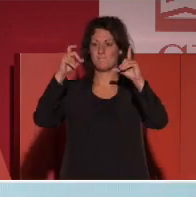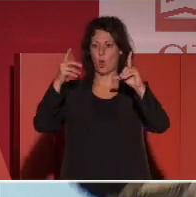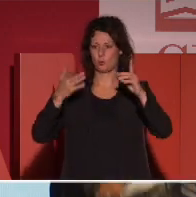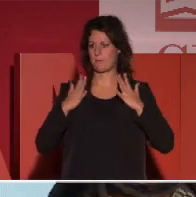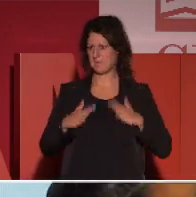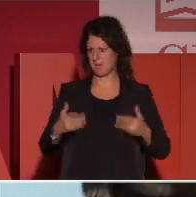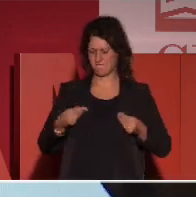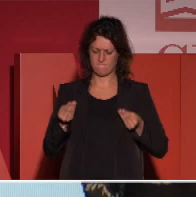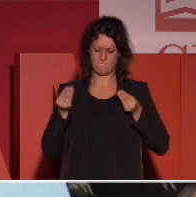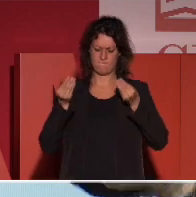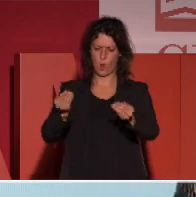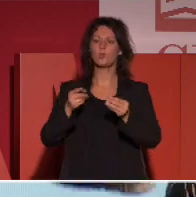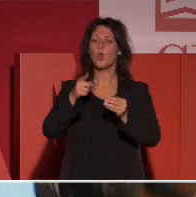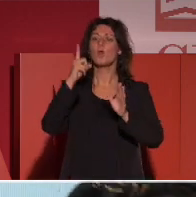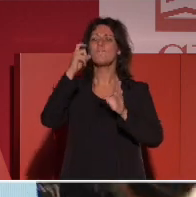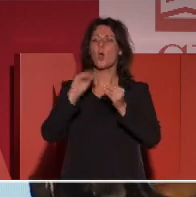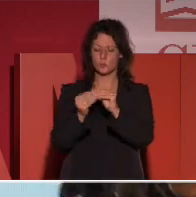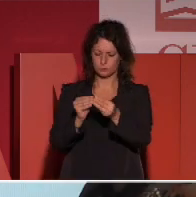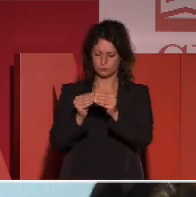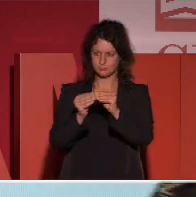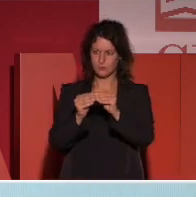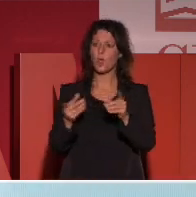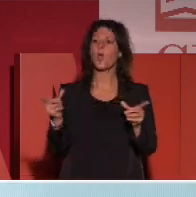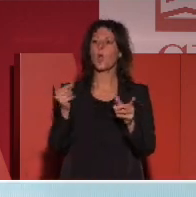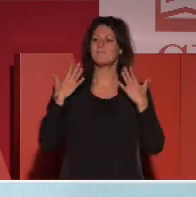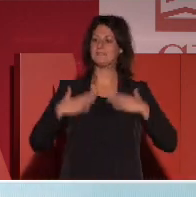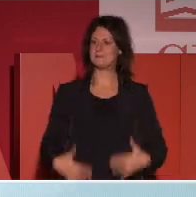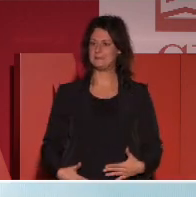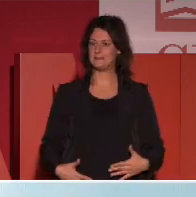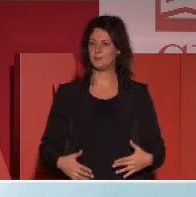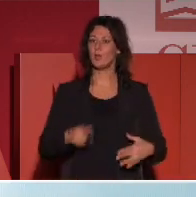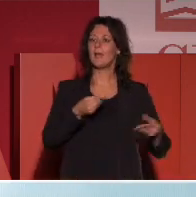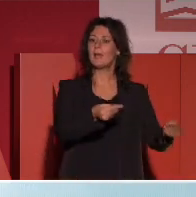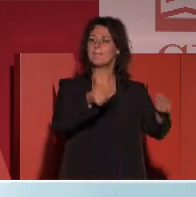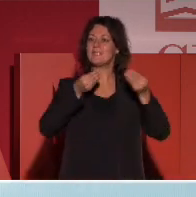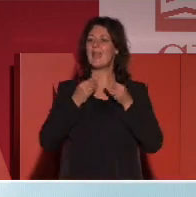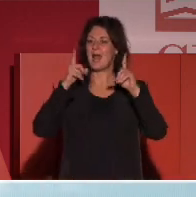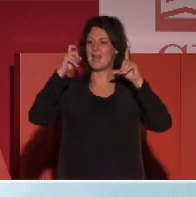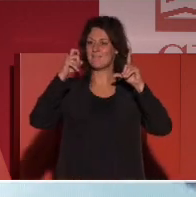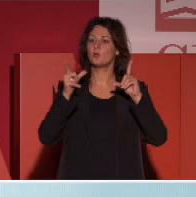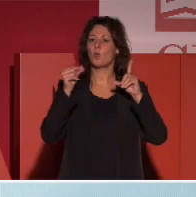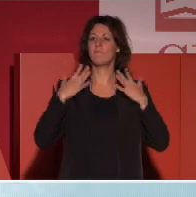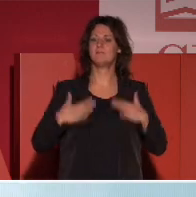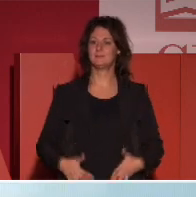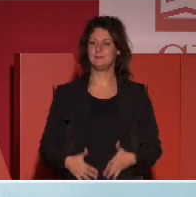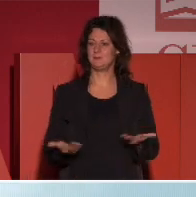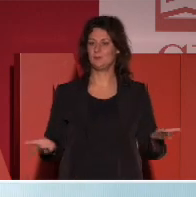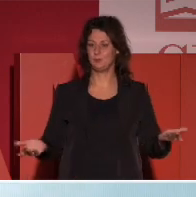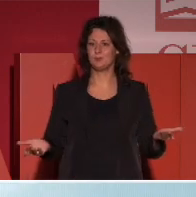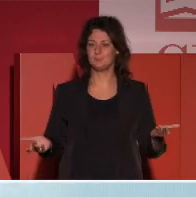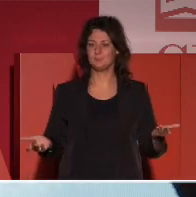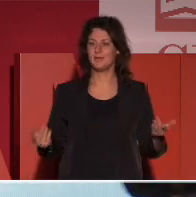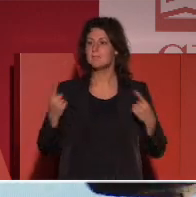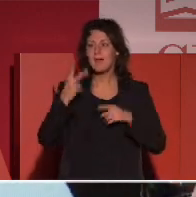adattano il modello è perfettamente alla tua figura quindi tu hai una foto di te con questo modello perfettamente